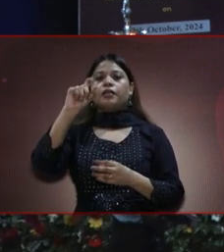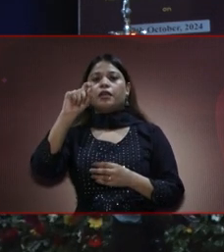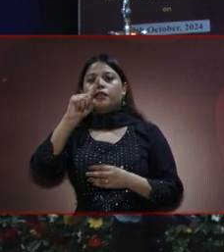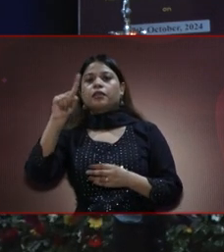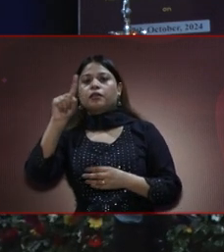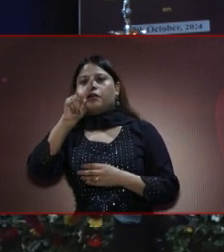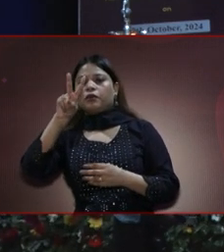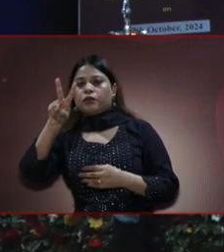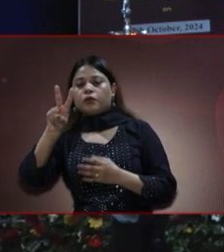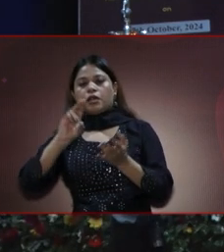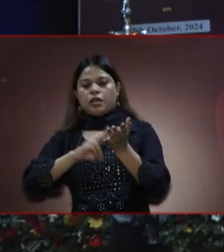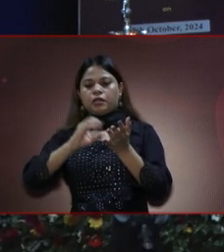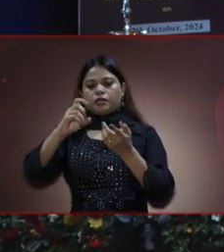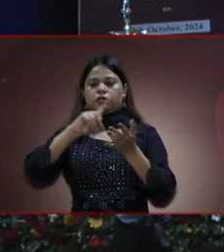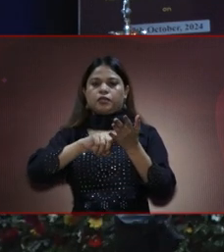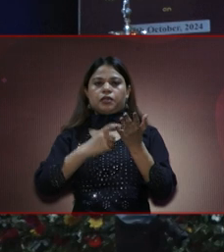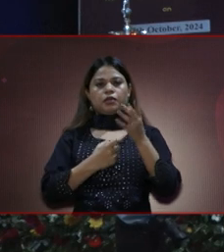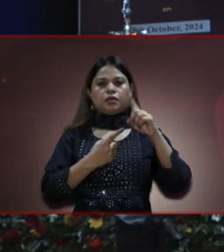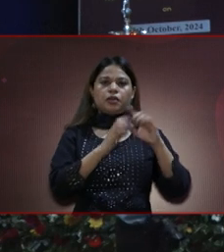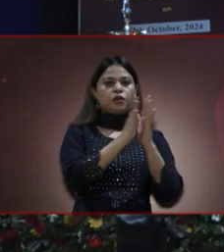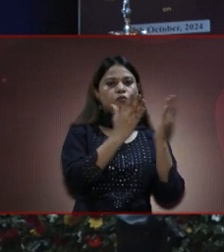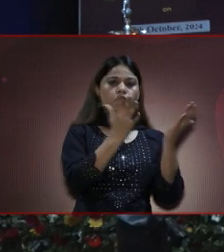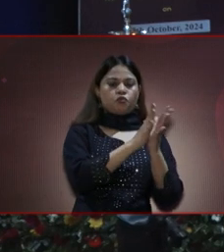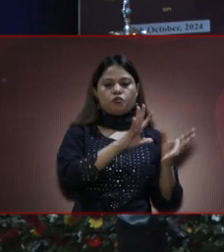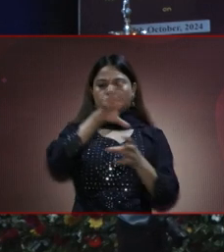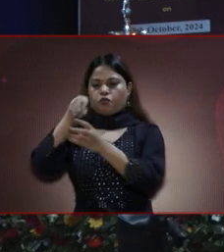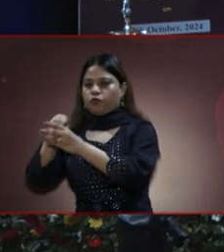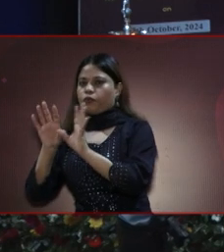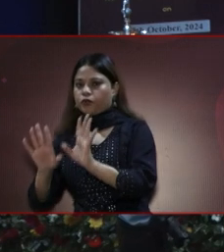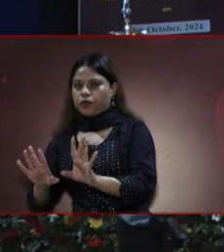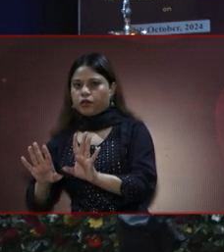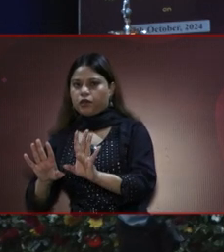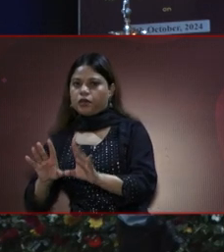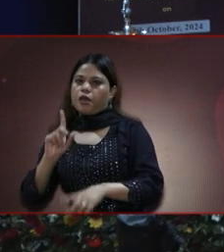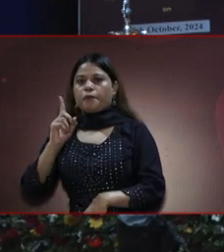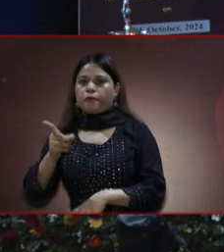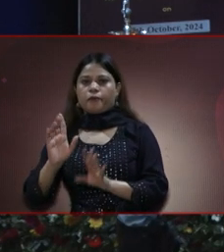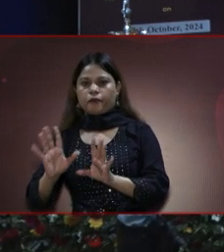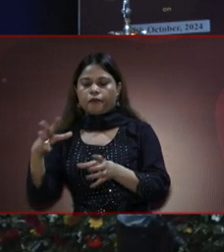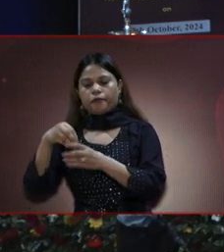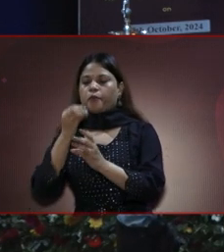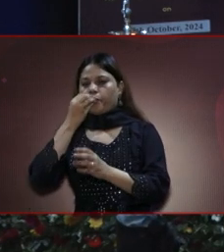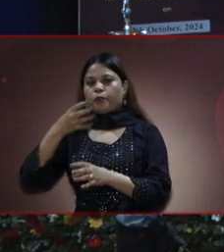ही NCERT की किताब अनिवार्यता ऐसे मान्यता था,